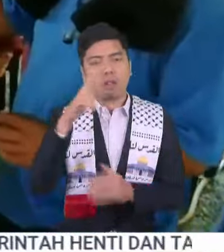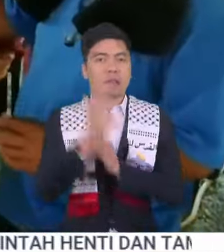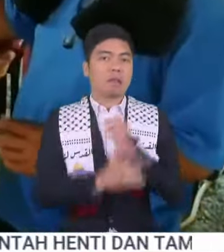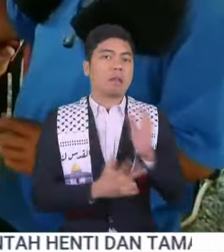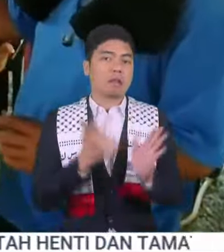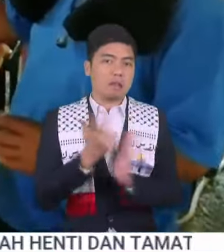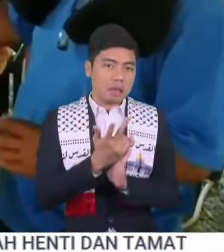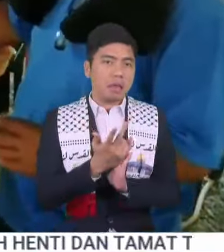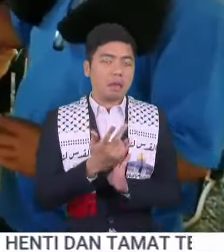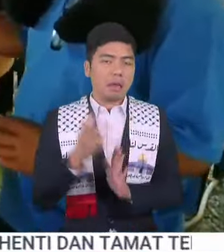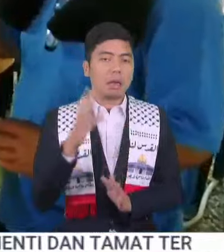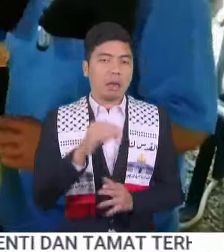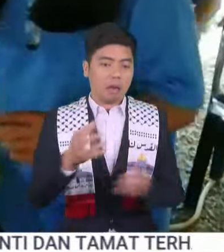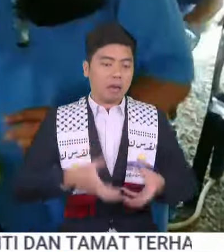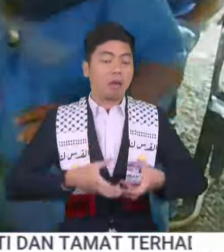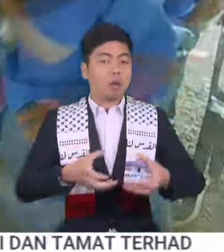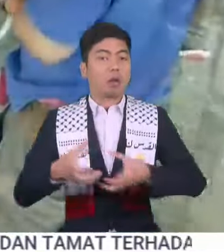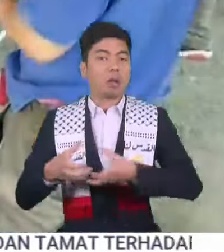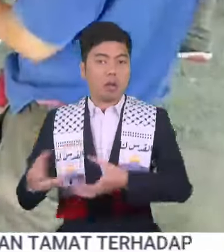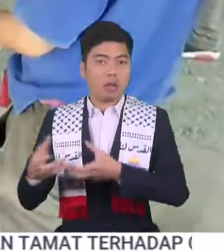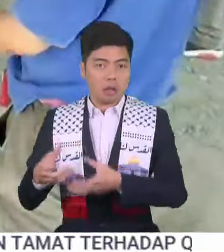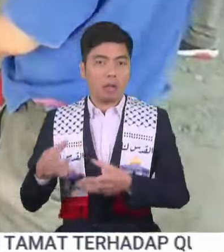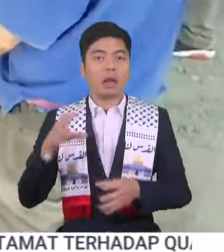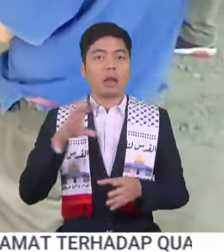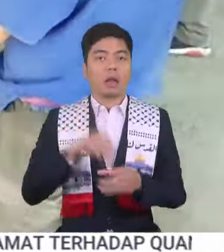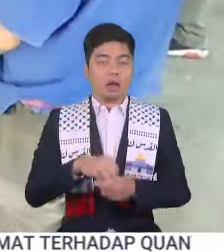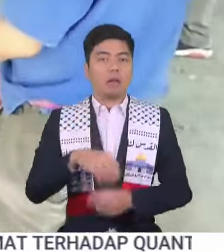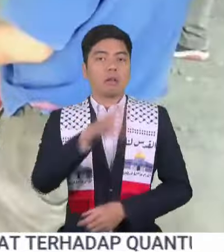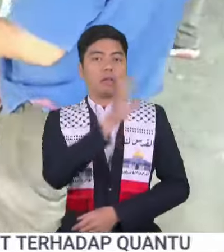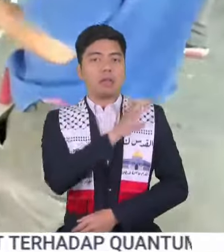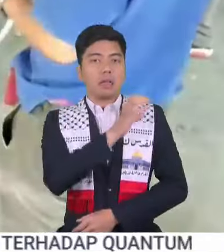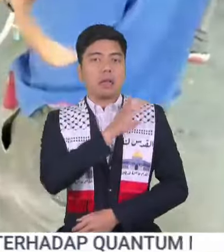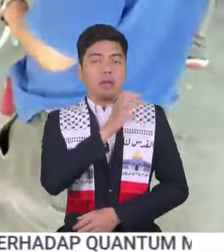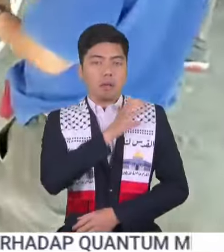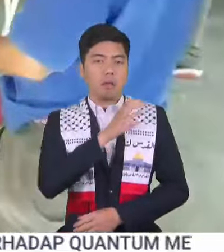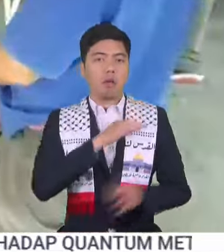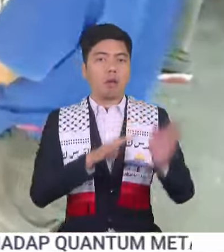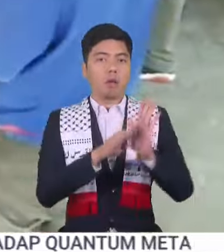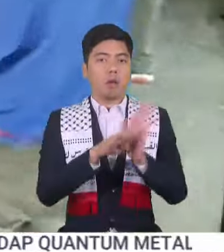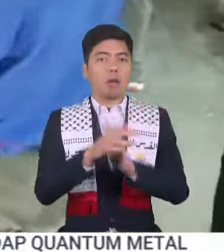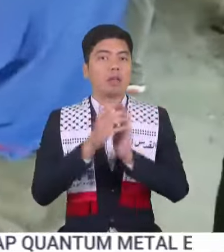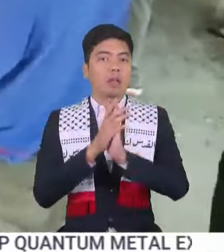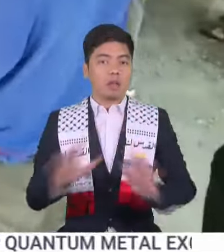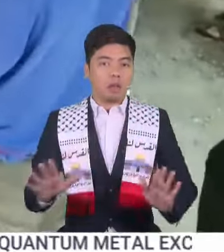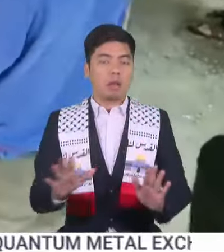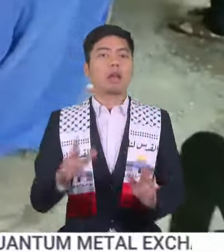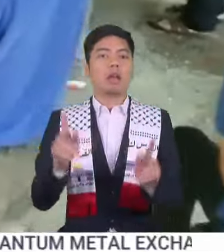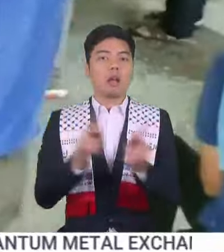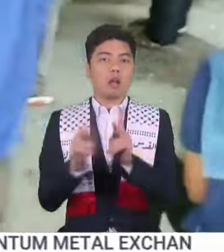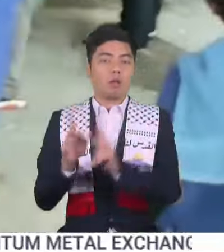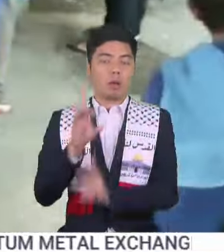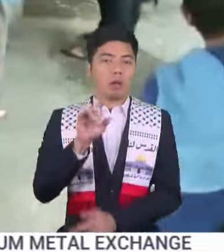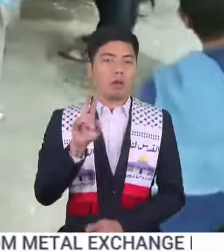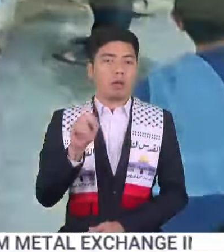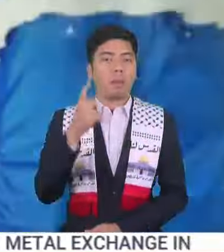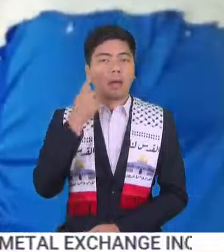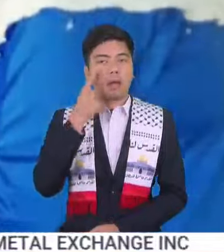dan diagihkan menerusi jawatan kuasa pembangunan dan keselamatan kampung persekutuan Don Mata Air.